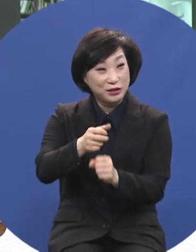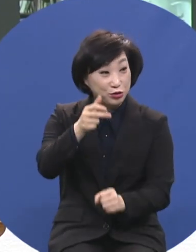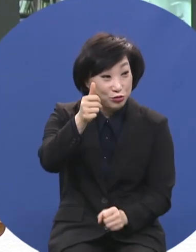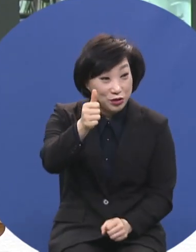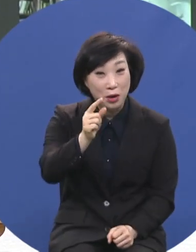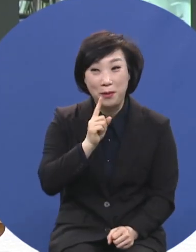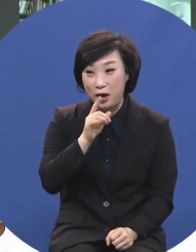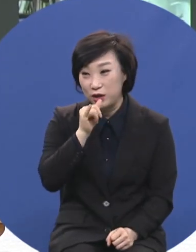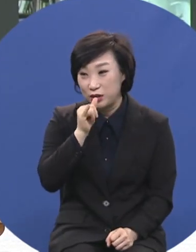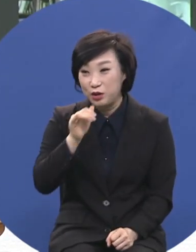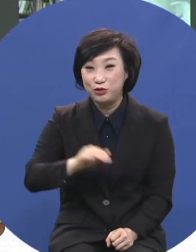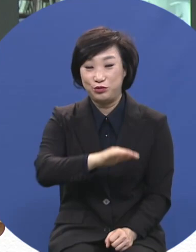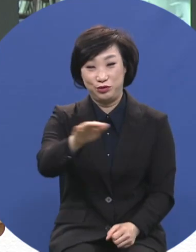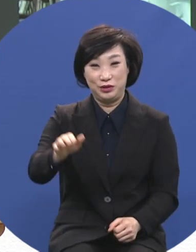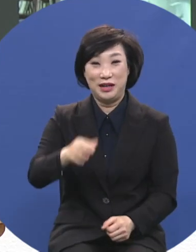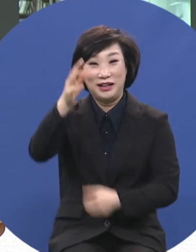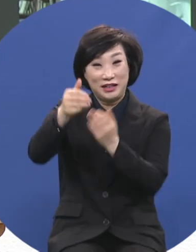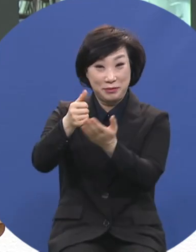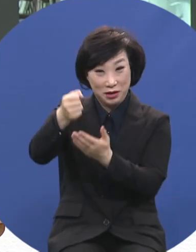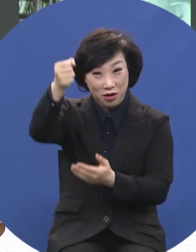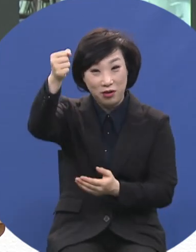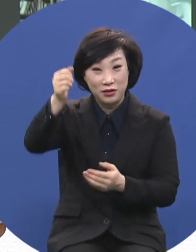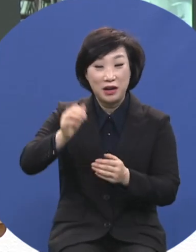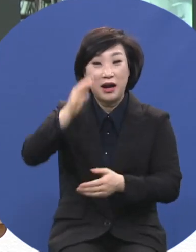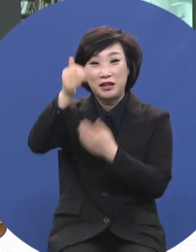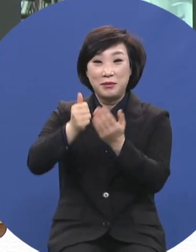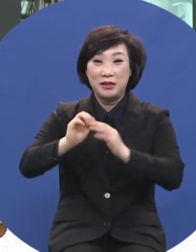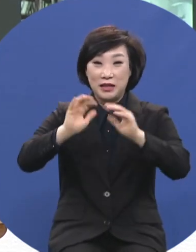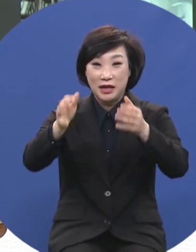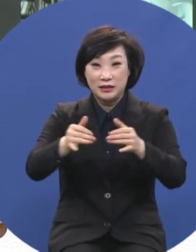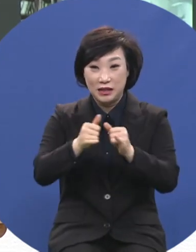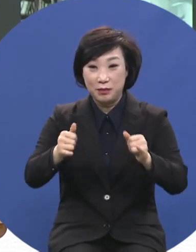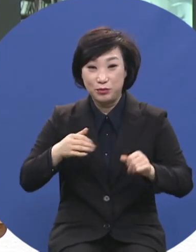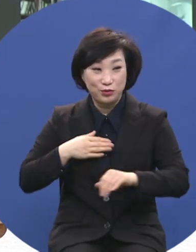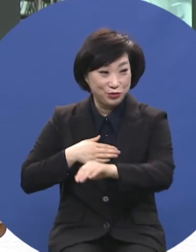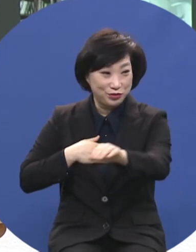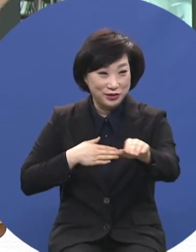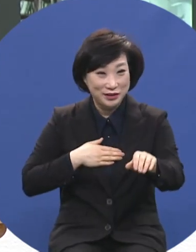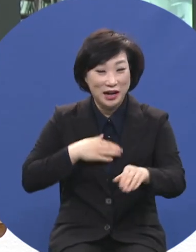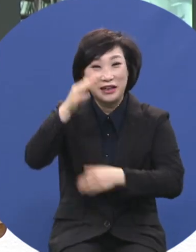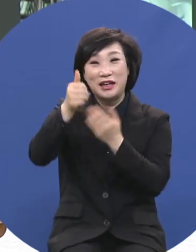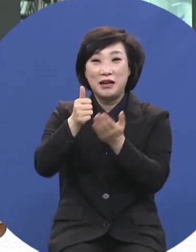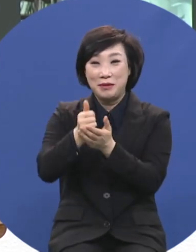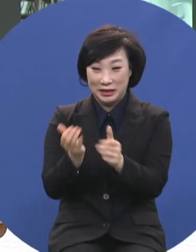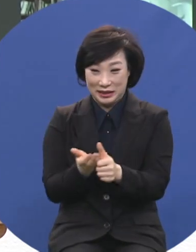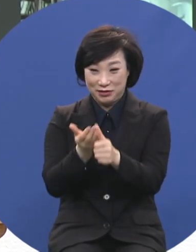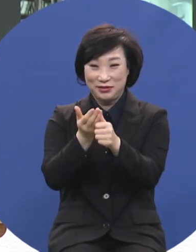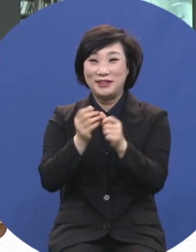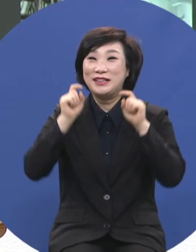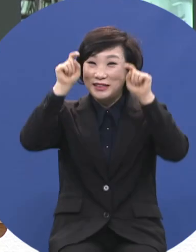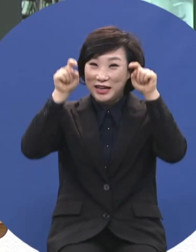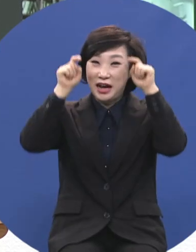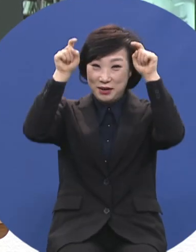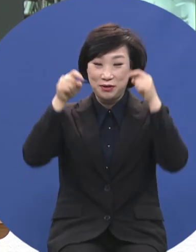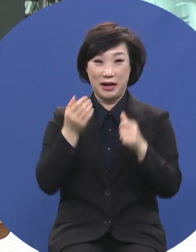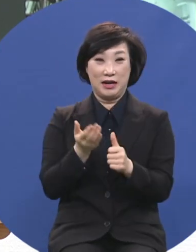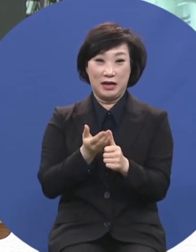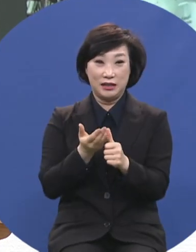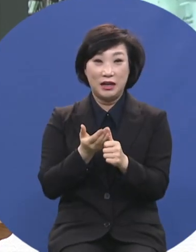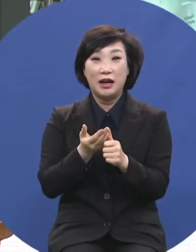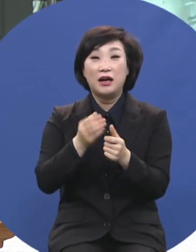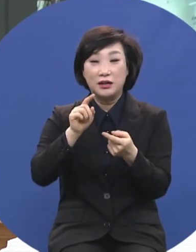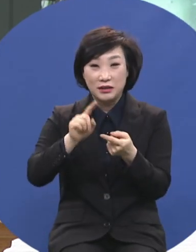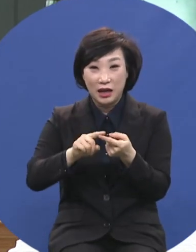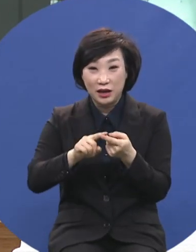자래. 우리는 그의 것이니 그의 백성이요 그의 기르는 양이로다. 그럼